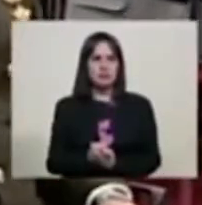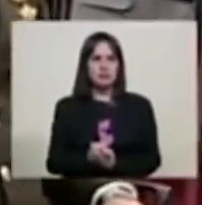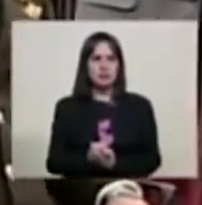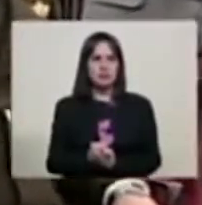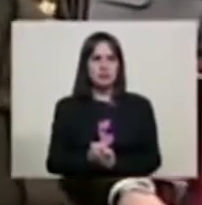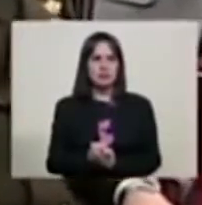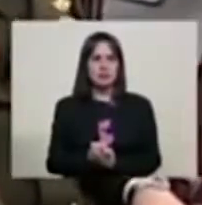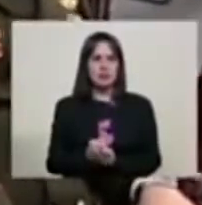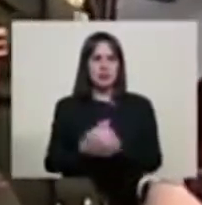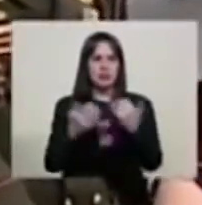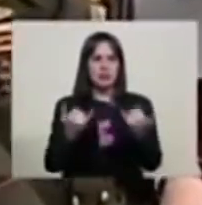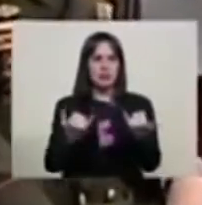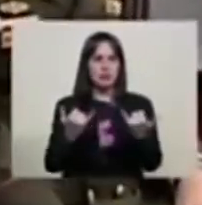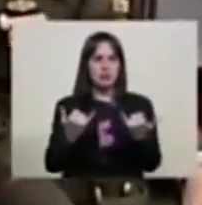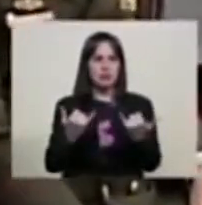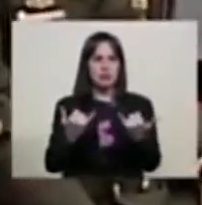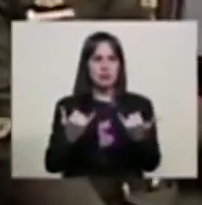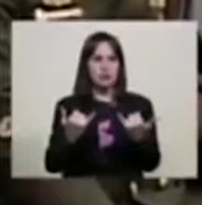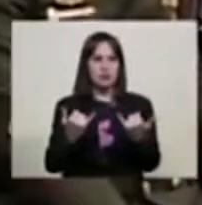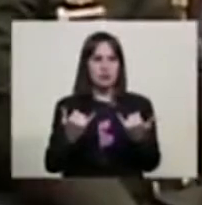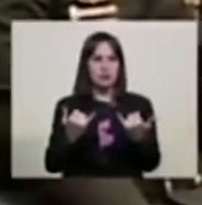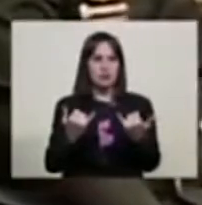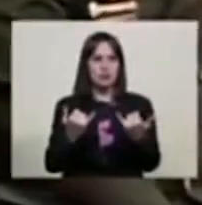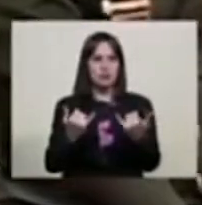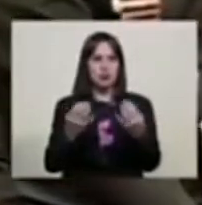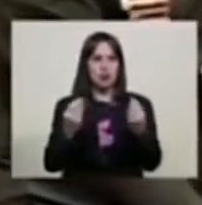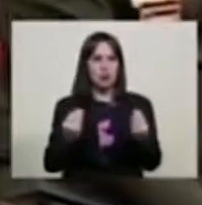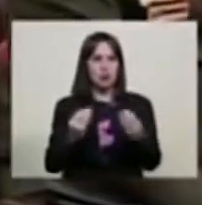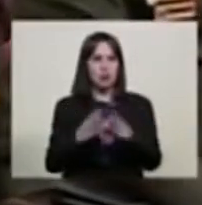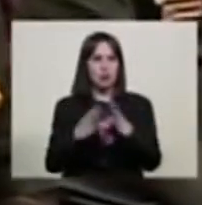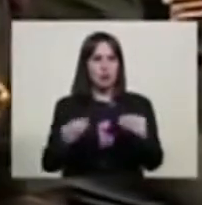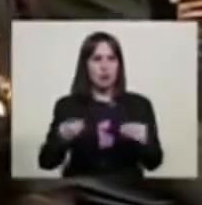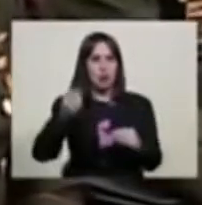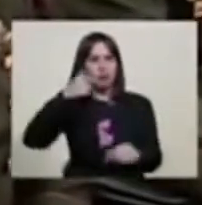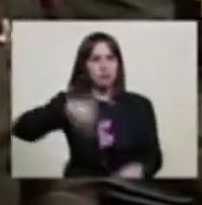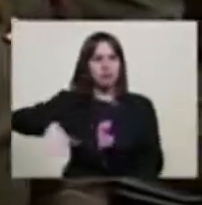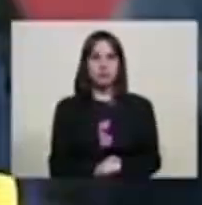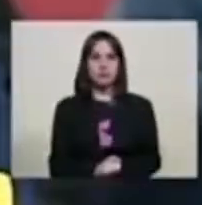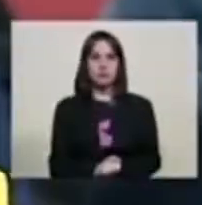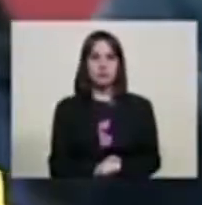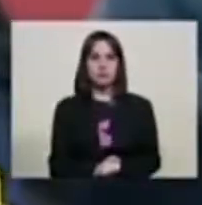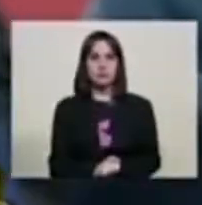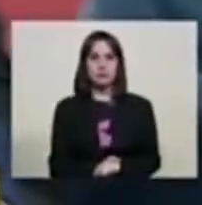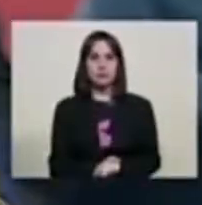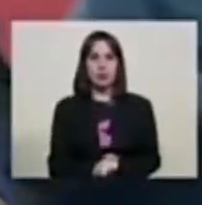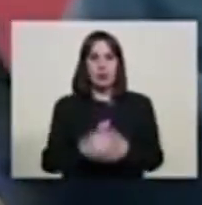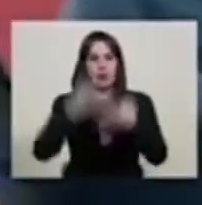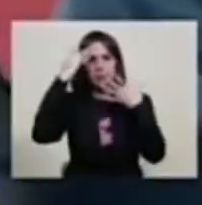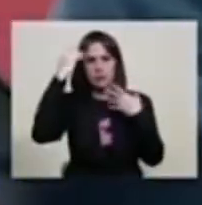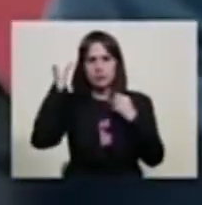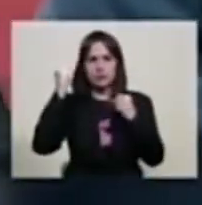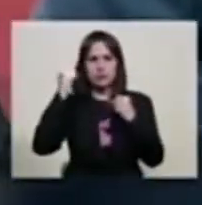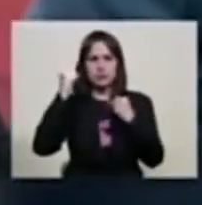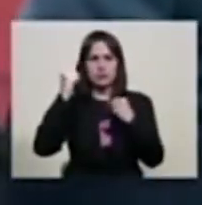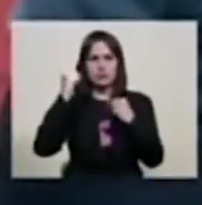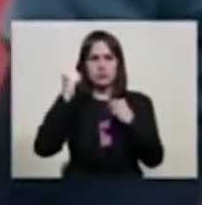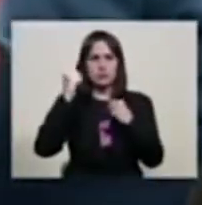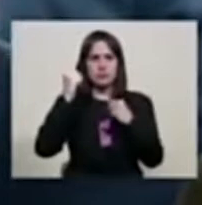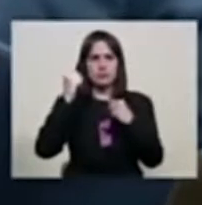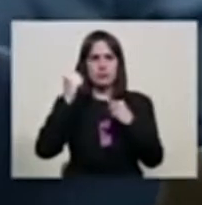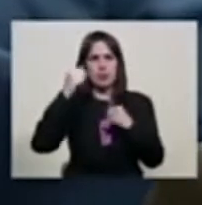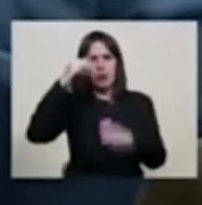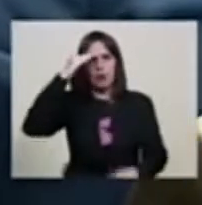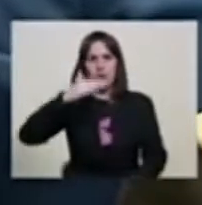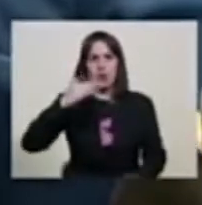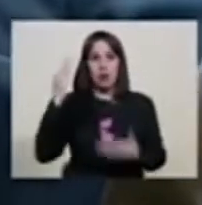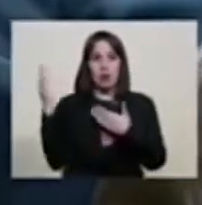commentaires de Trump à New York à l'ONU. Certains responsables de l'Organisation des États américains et du gouvernement colombien ont fait part de leurs